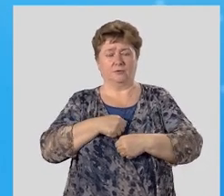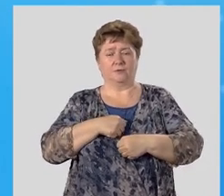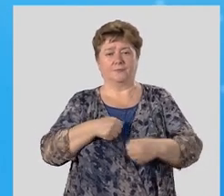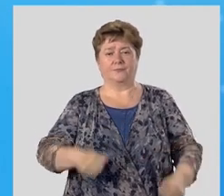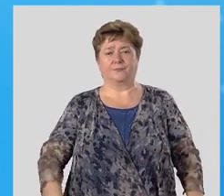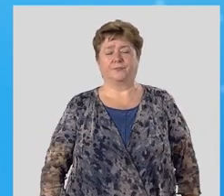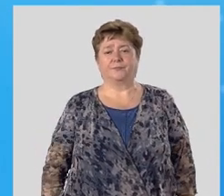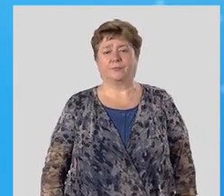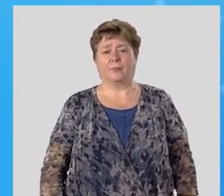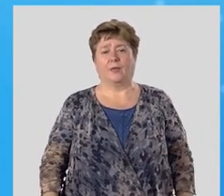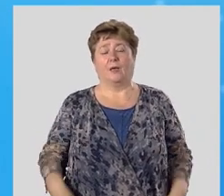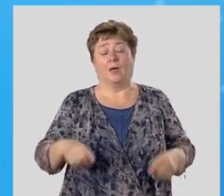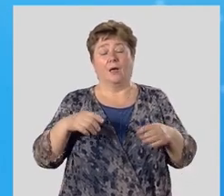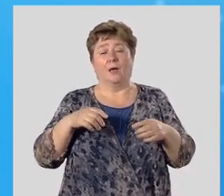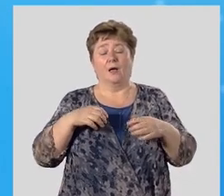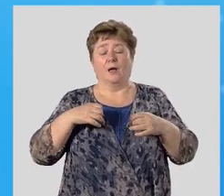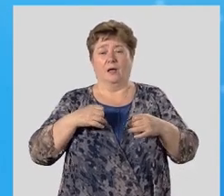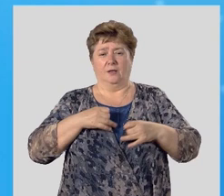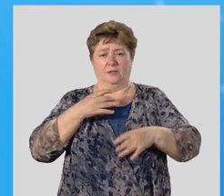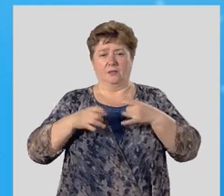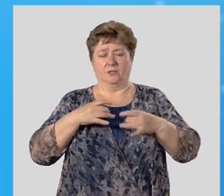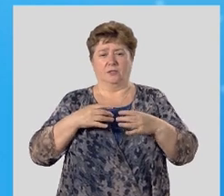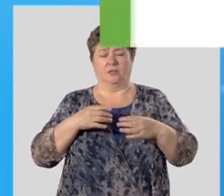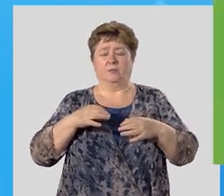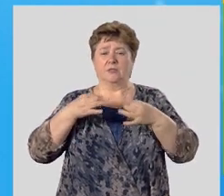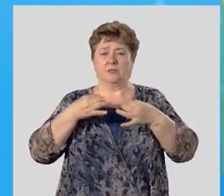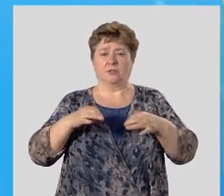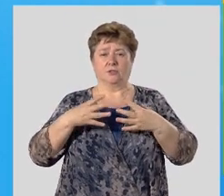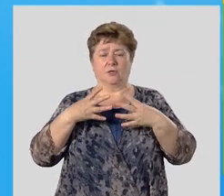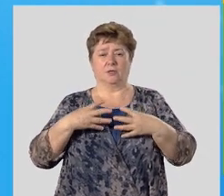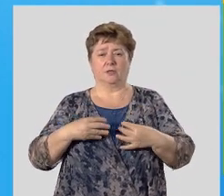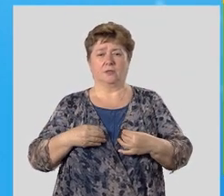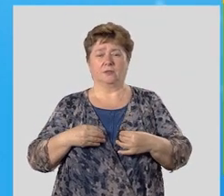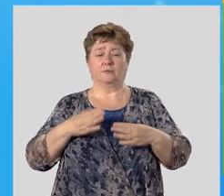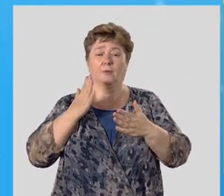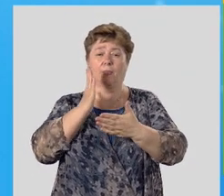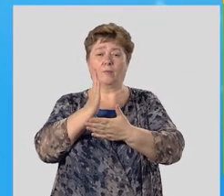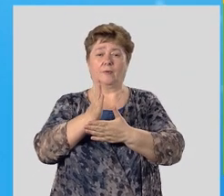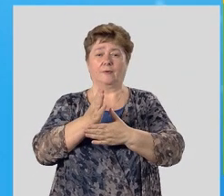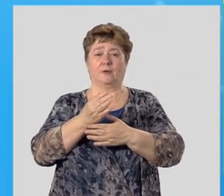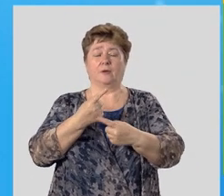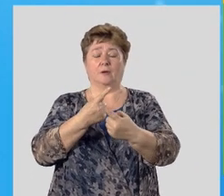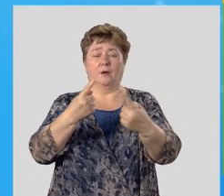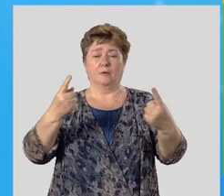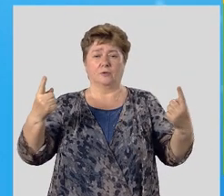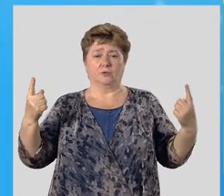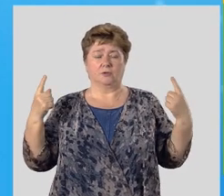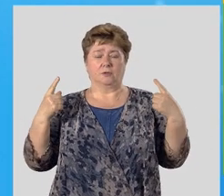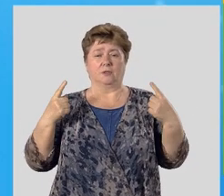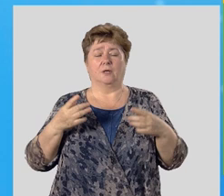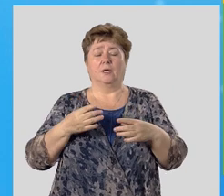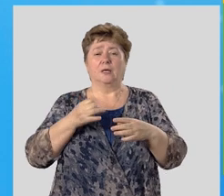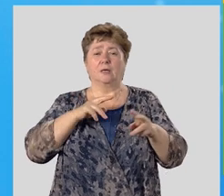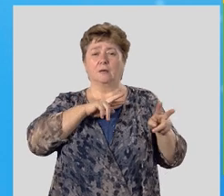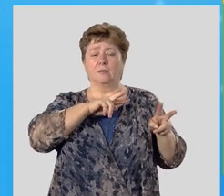раздражимость. Именно раздражимость позволяет организмам ориентироваться в окружающей среде